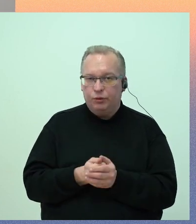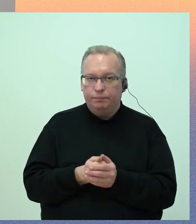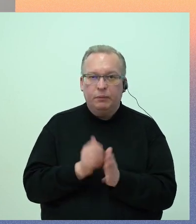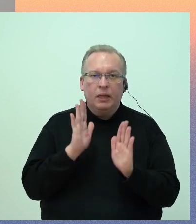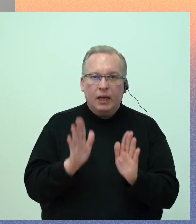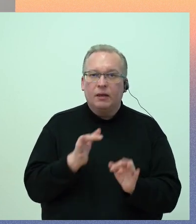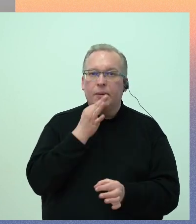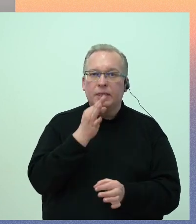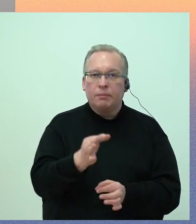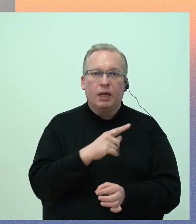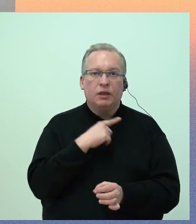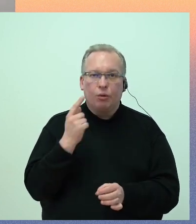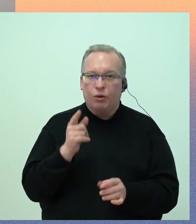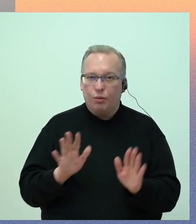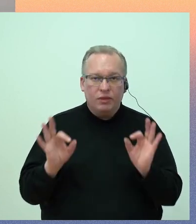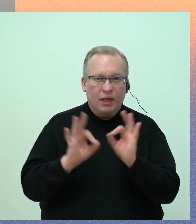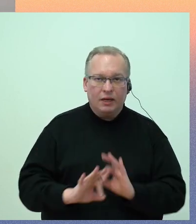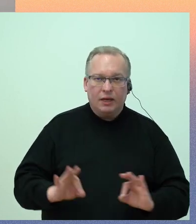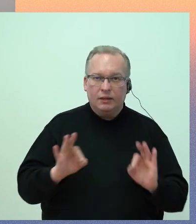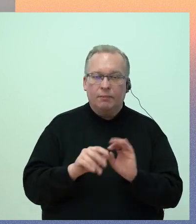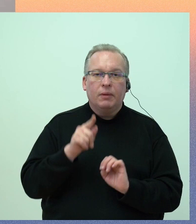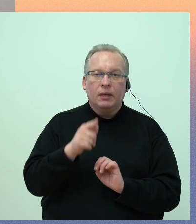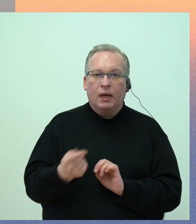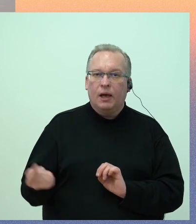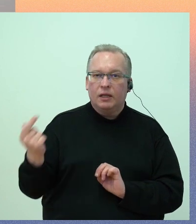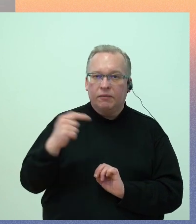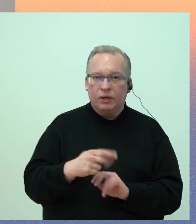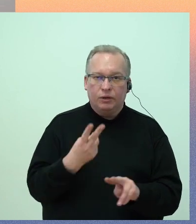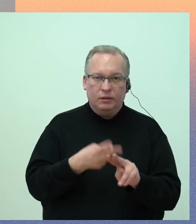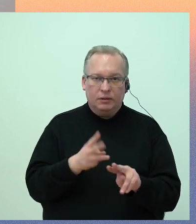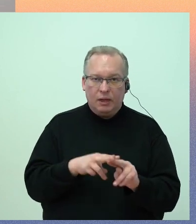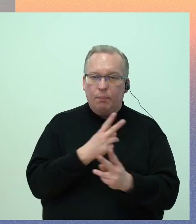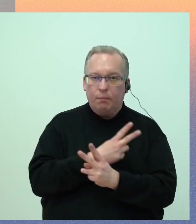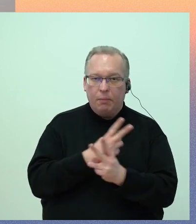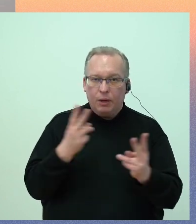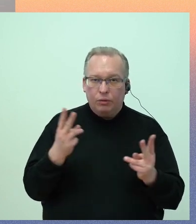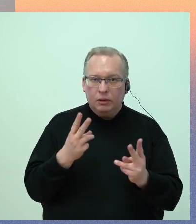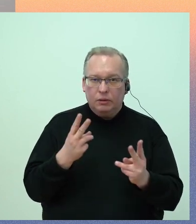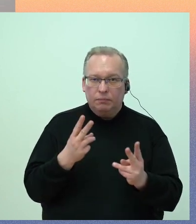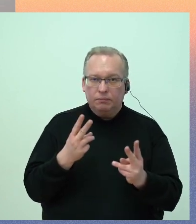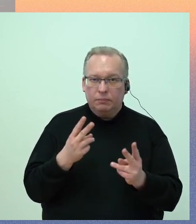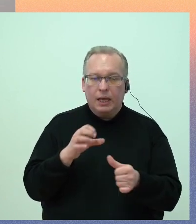ne tik tai tam, kad pasakytų daugiau niekada. Jie atvyko tam, kad parodytų, kad Jeruzalė,